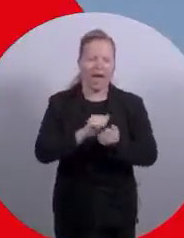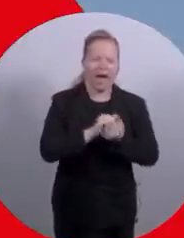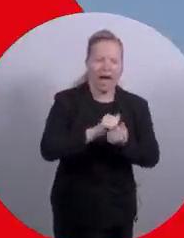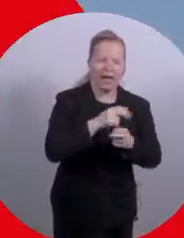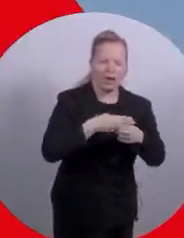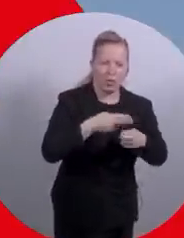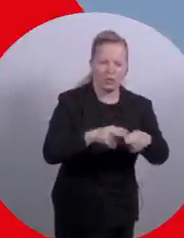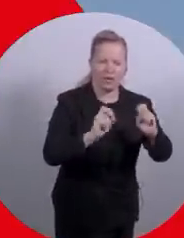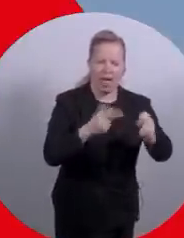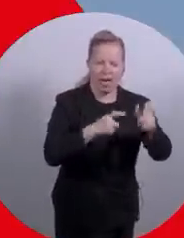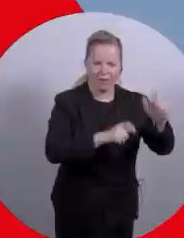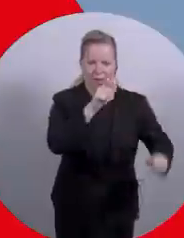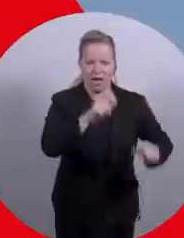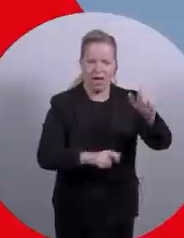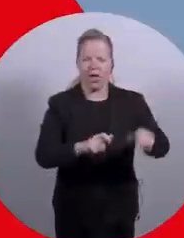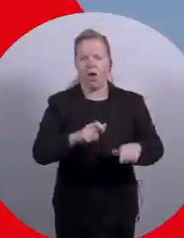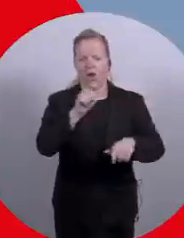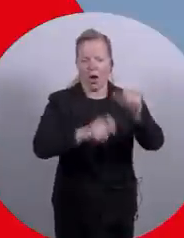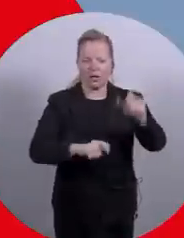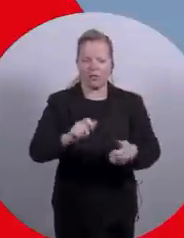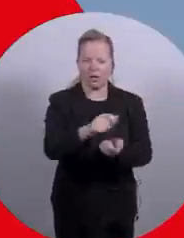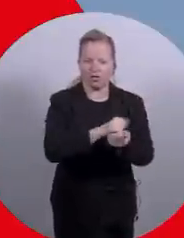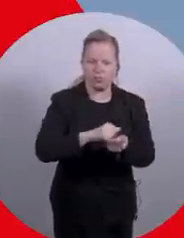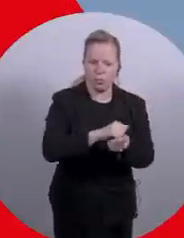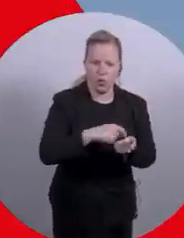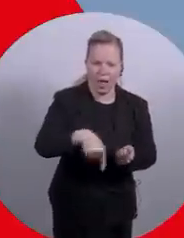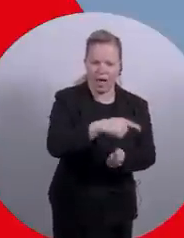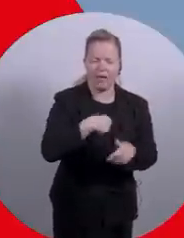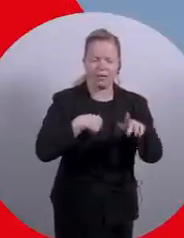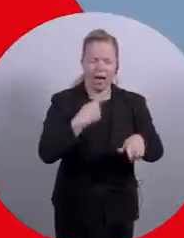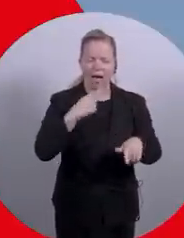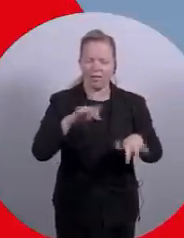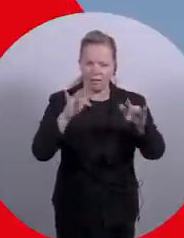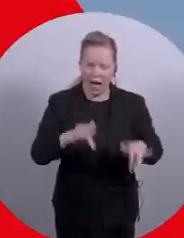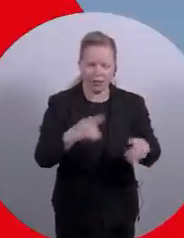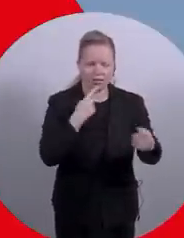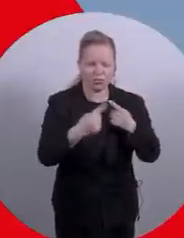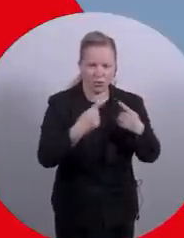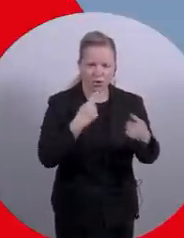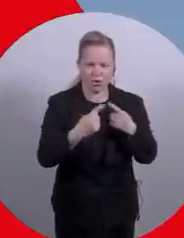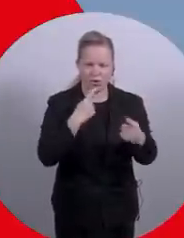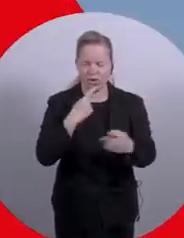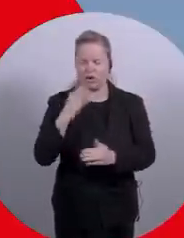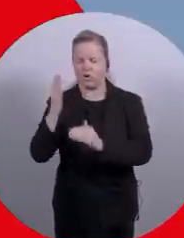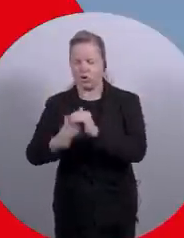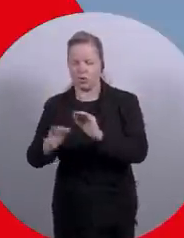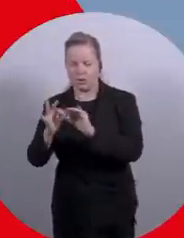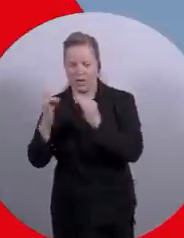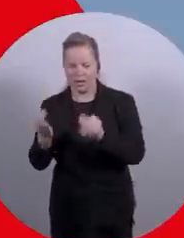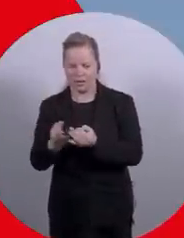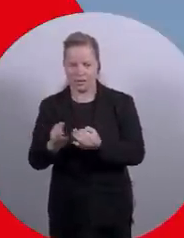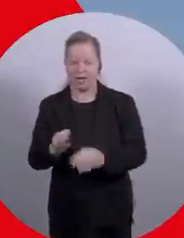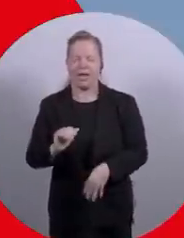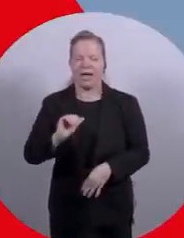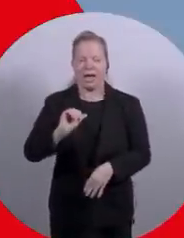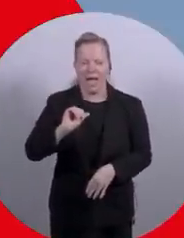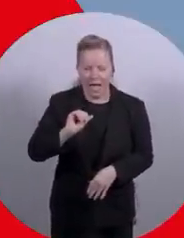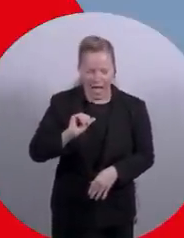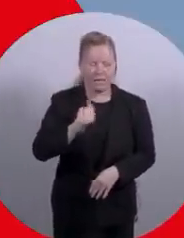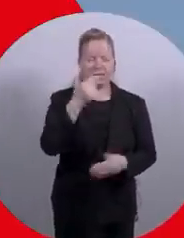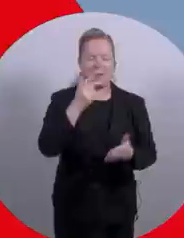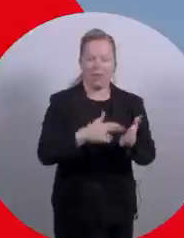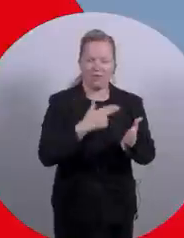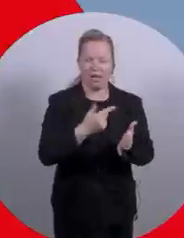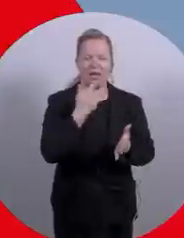Pflegekräften gesprochen und alle haben gesagt wir würden wieder es muss sein oder erstmalig SPÖ wählen